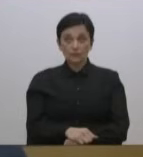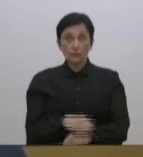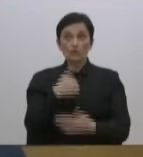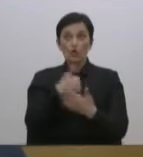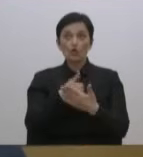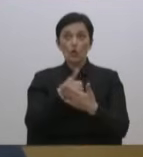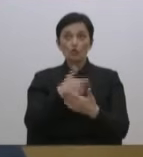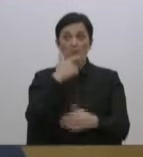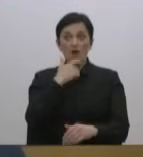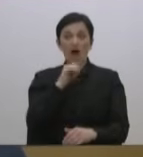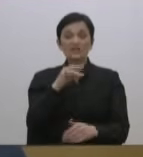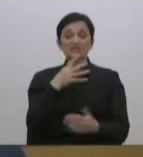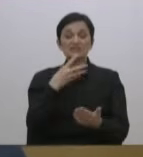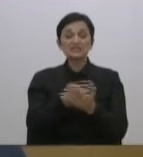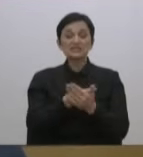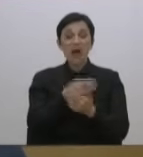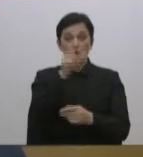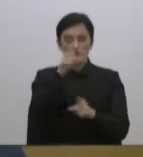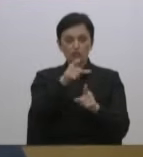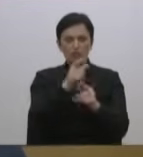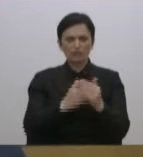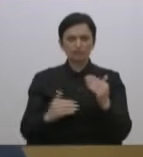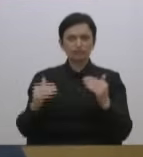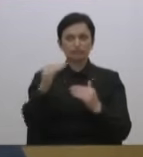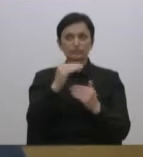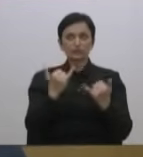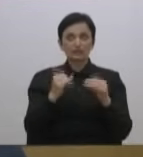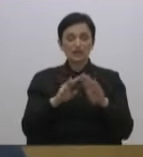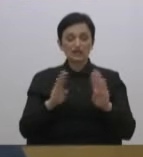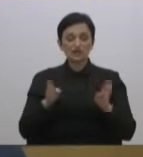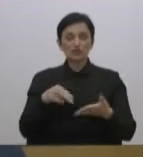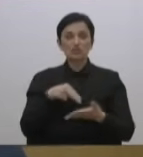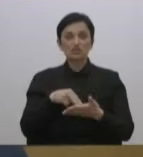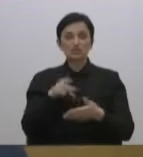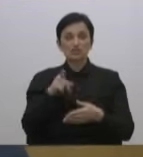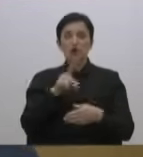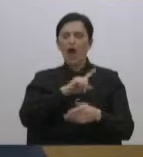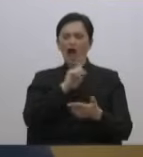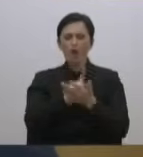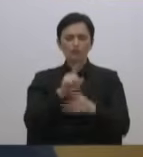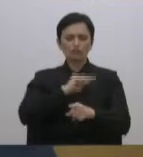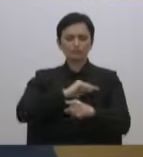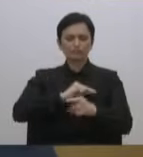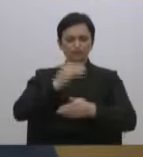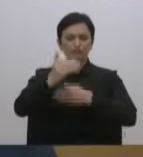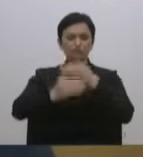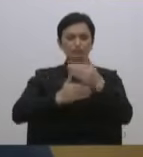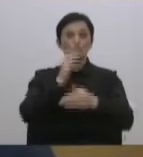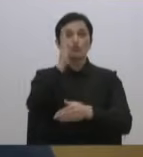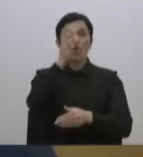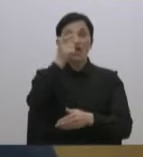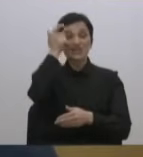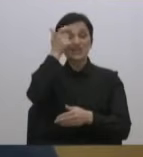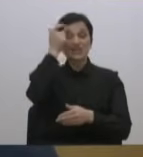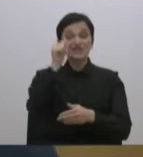ყოჩახ ბატონო ანრი, საკუთარ თავს აჯობეთ დღეს ტრიბუნიდან და დაგაწინაურებენ, აუცილებლად დაგაყენებენ მომავალში